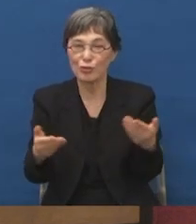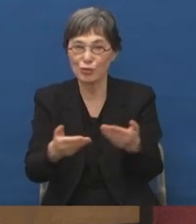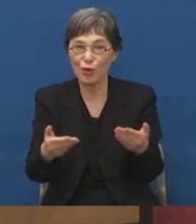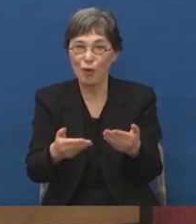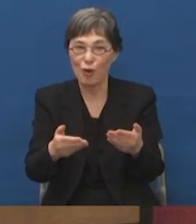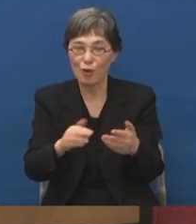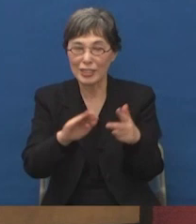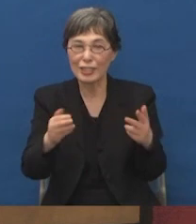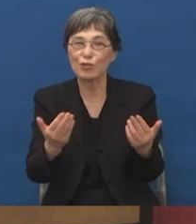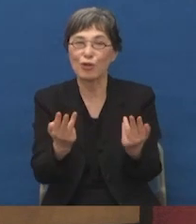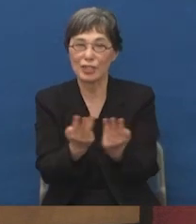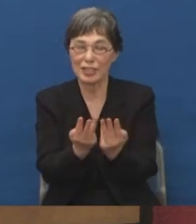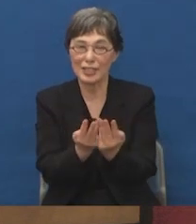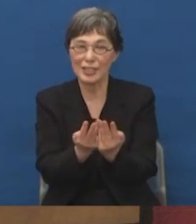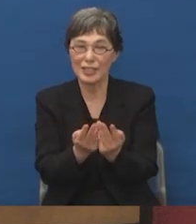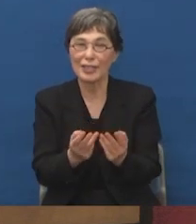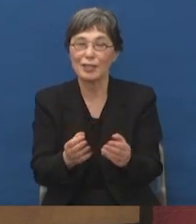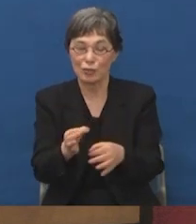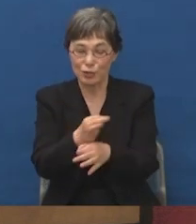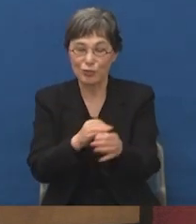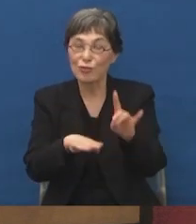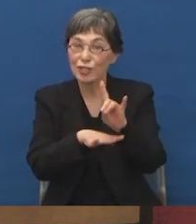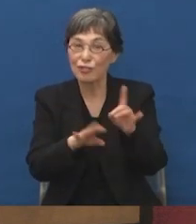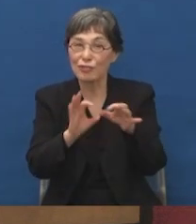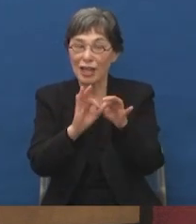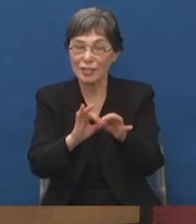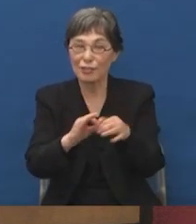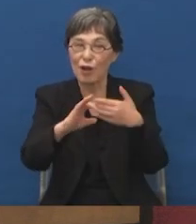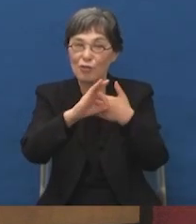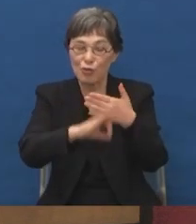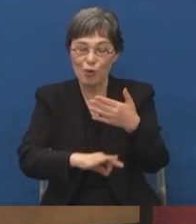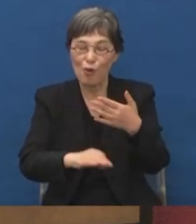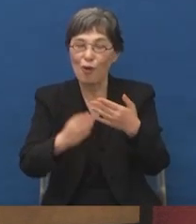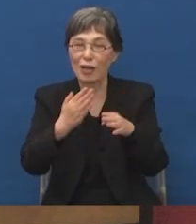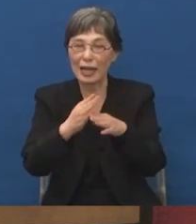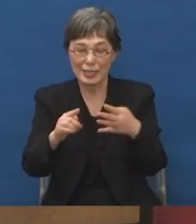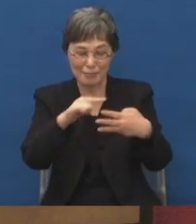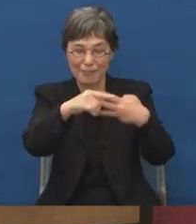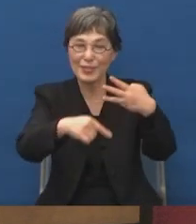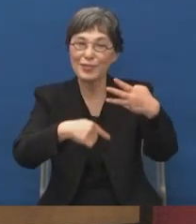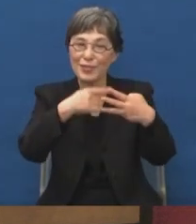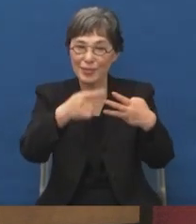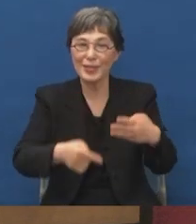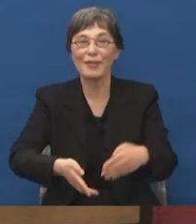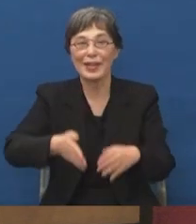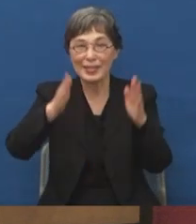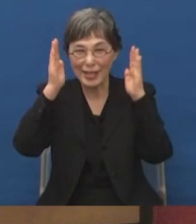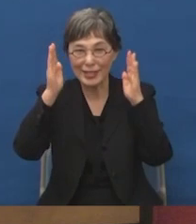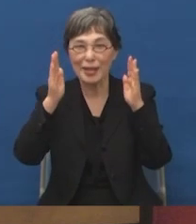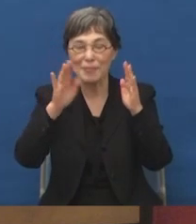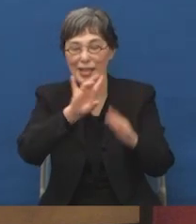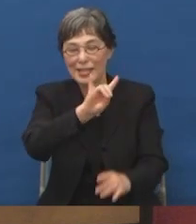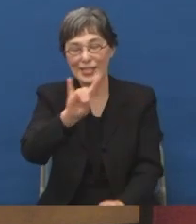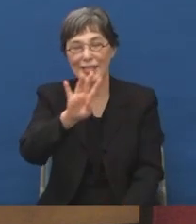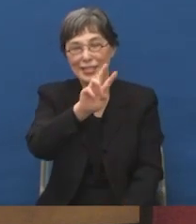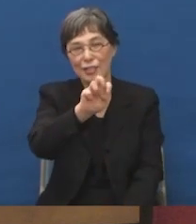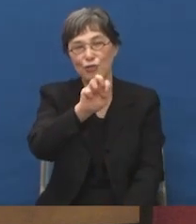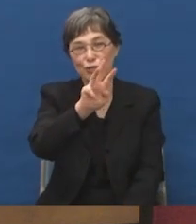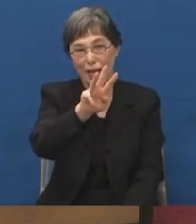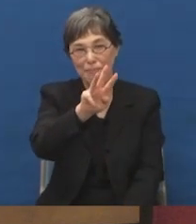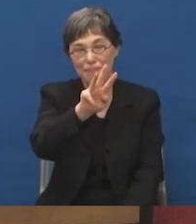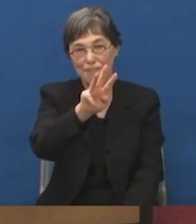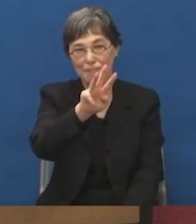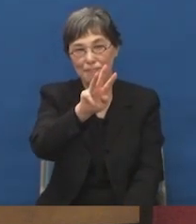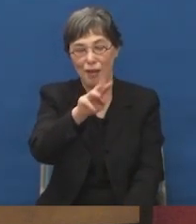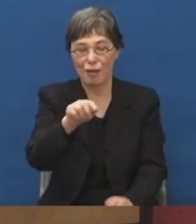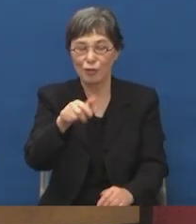員、設備及び運営の基準等に関する条例の一部改正については賛成し、議第33号の